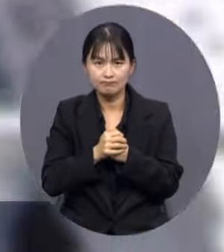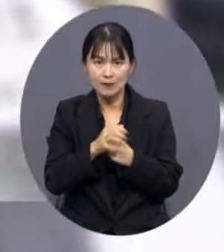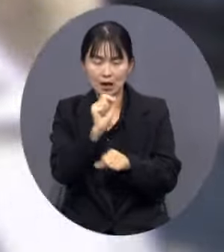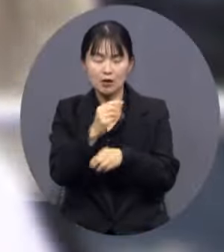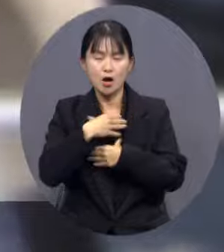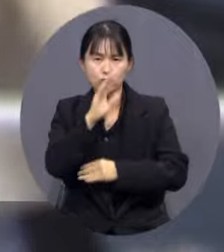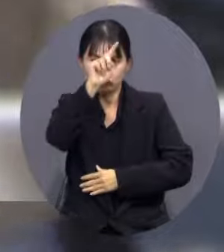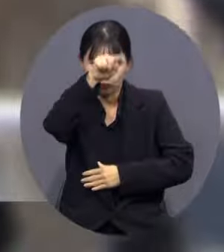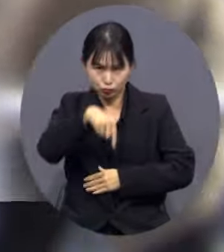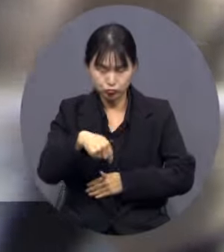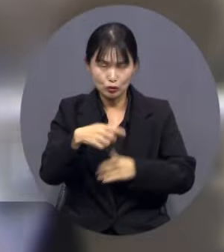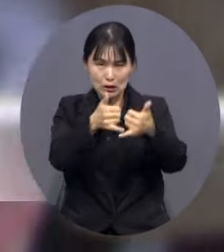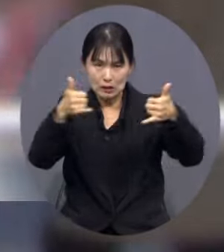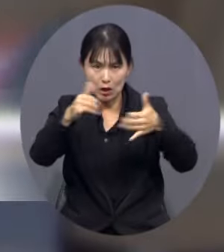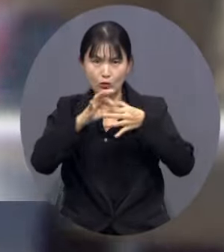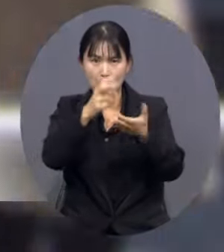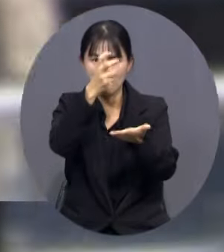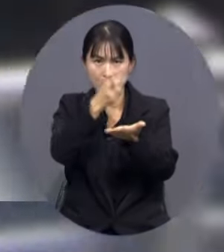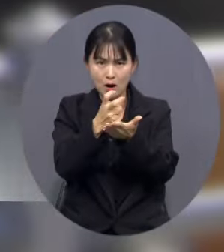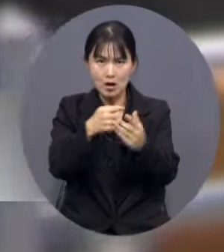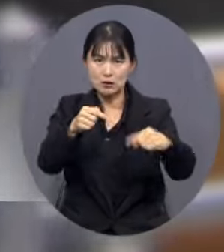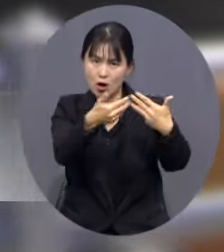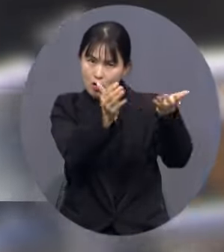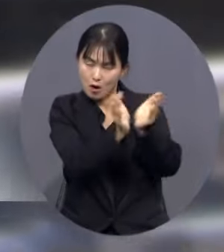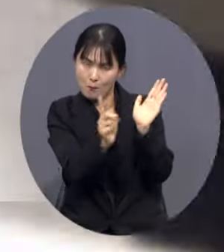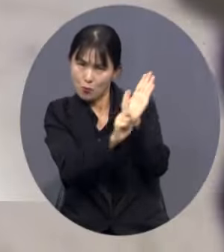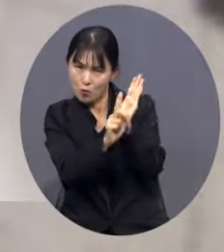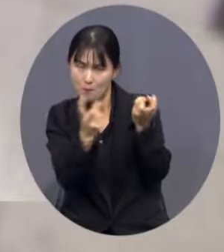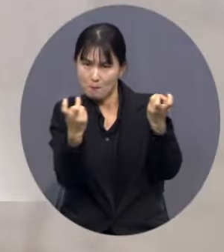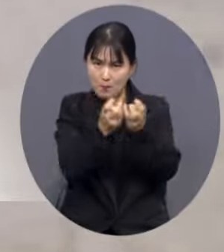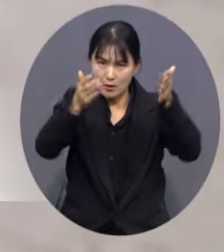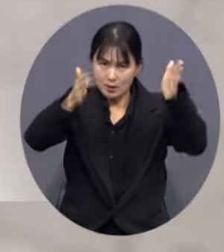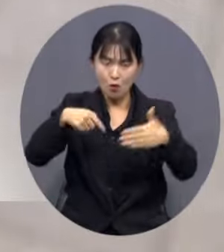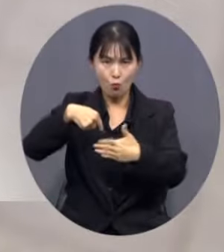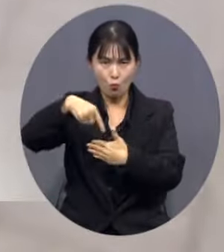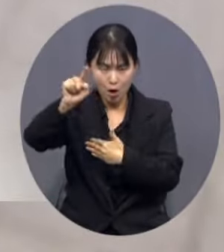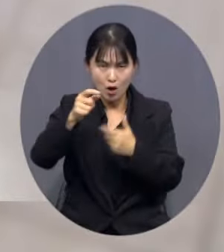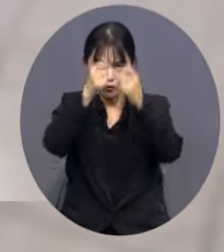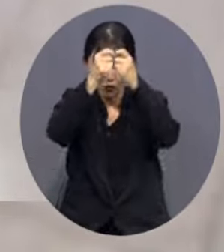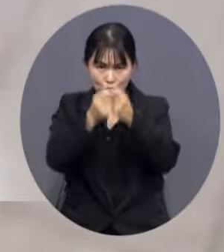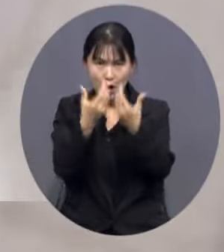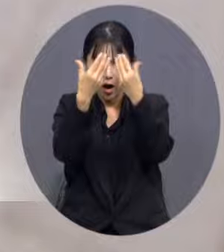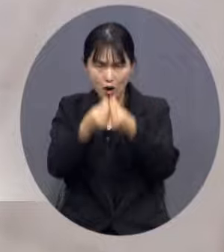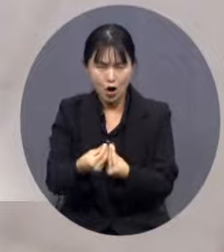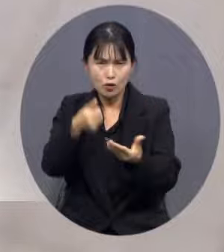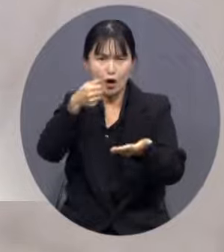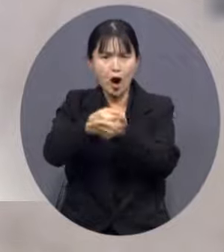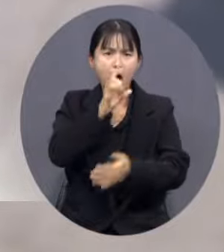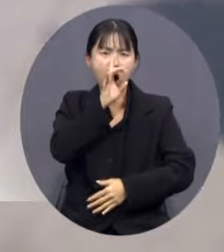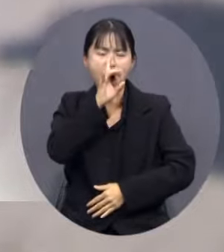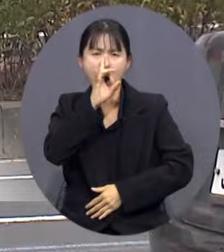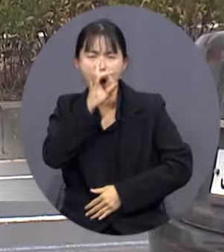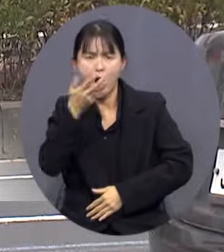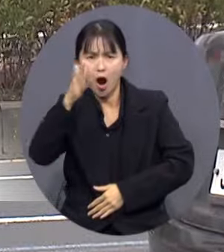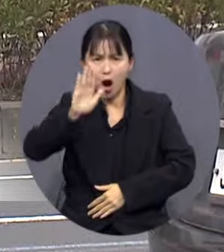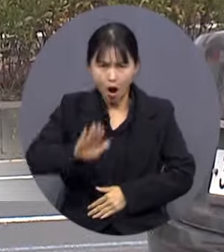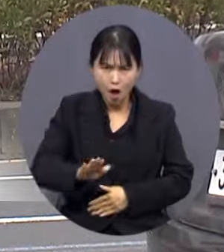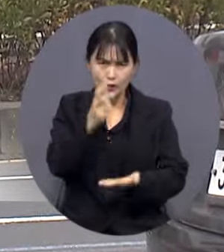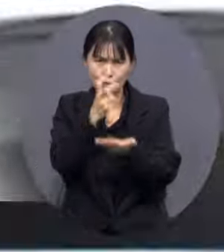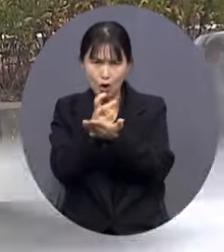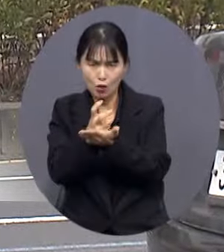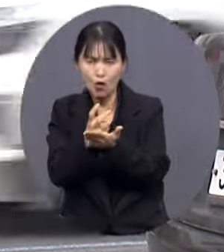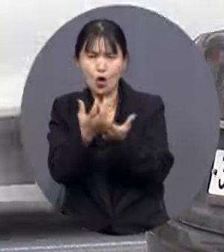5개 광고물법에 정당 현수막의 표시 방법과 기간 외에는 구체적인 사항을 정할 수 없는데도 조례로 내용